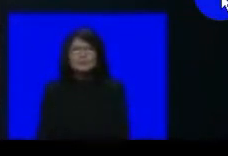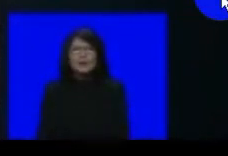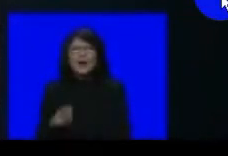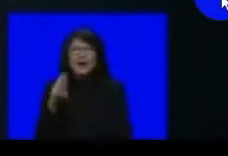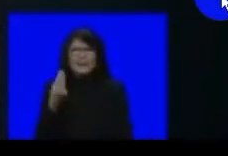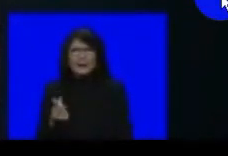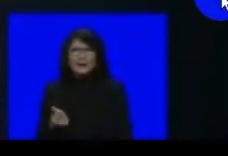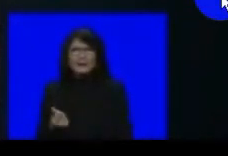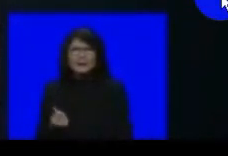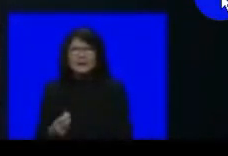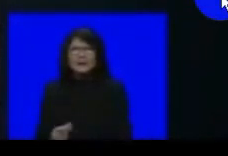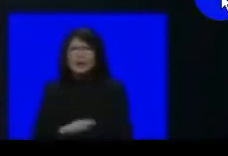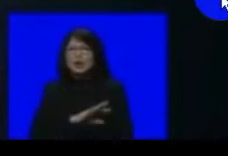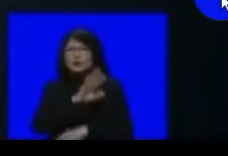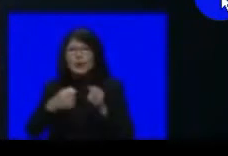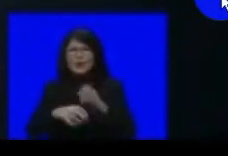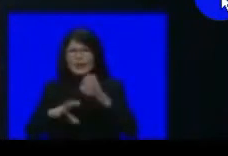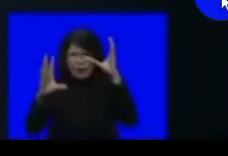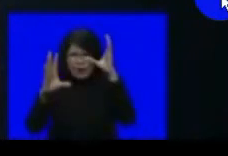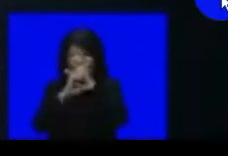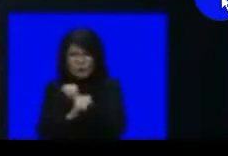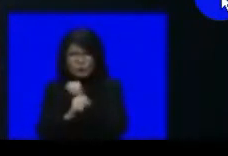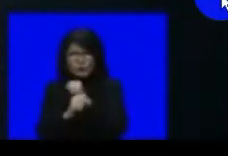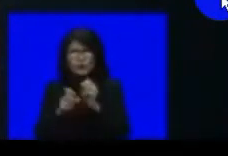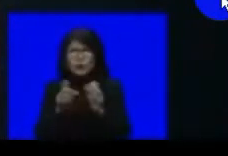hampir sepenuhnya fokus untuk